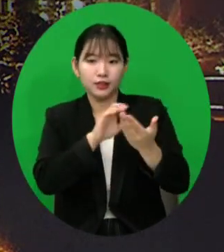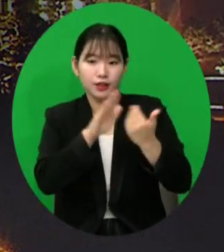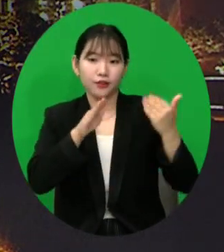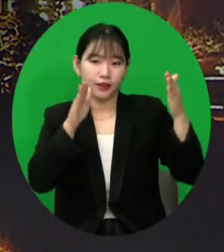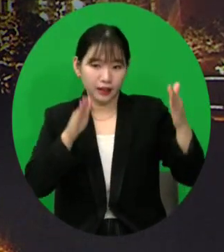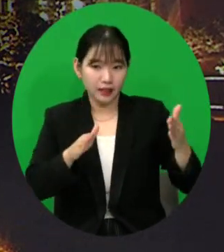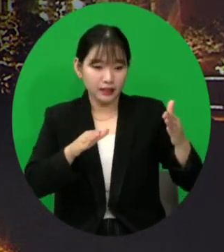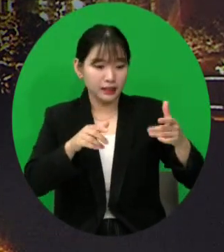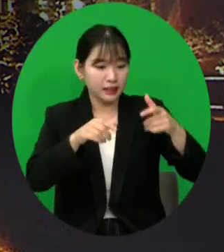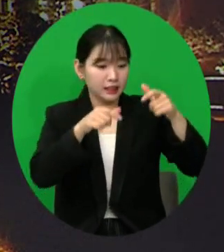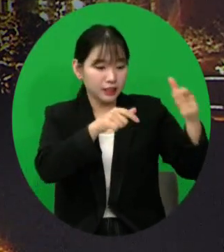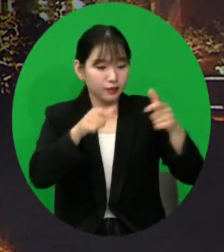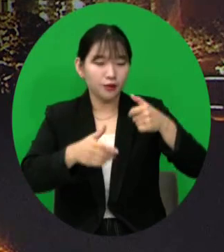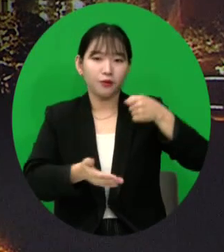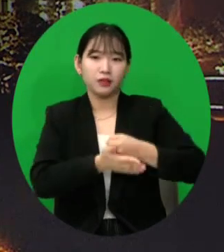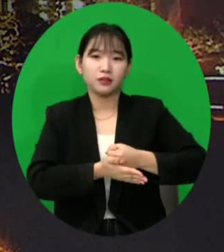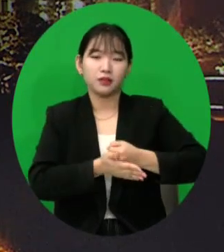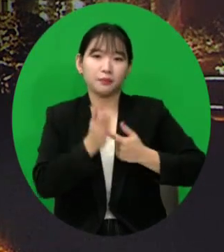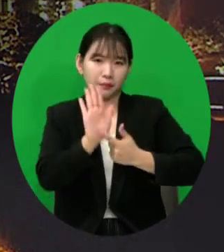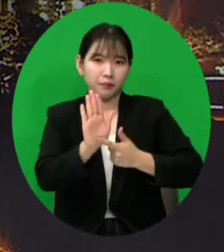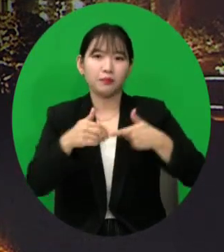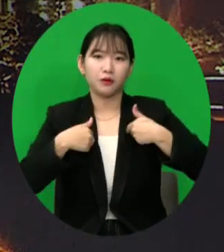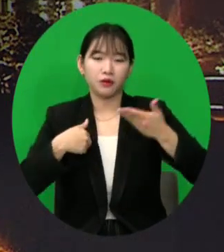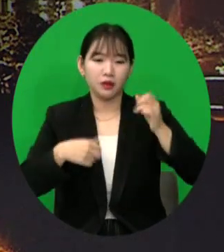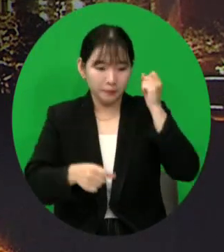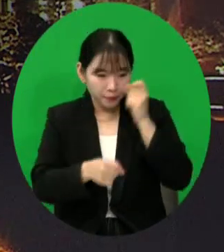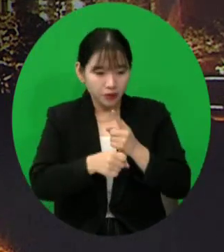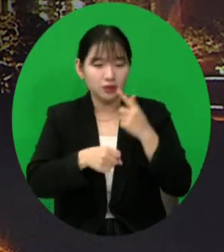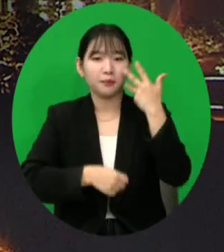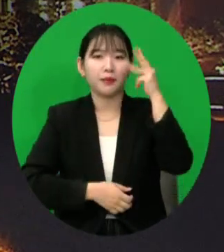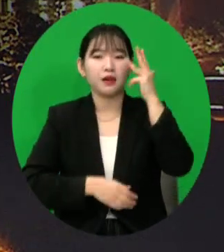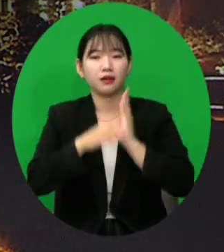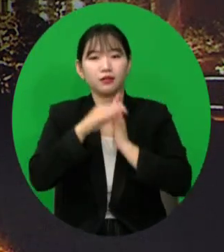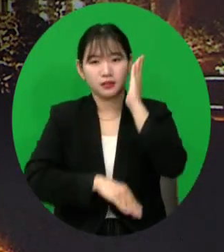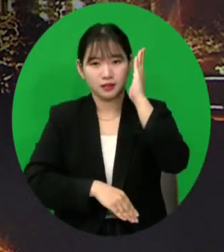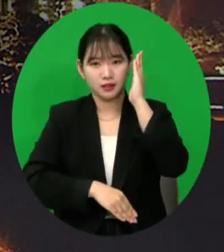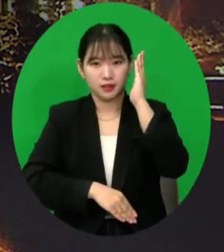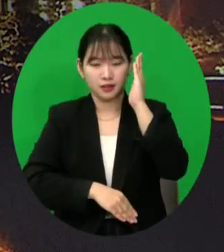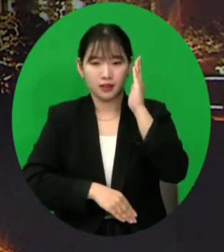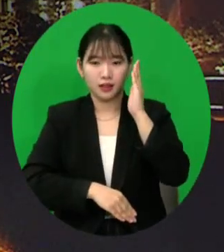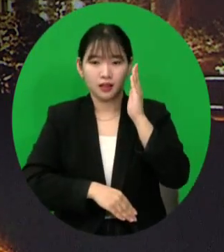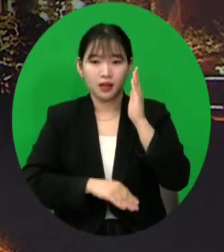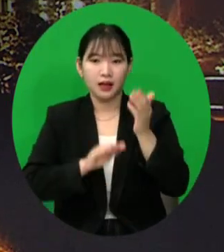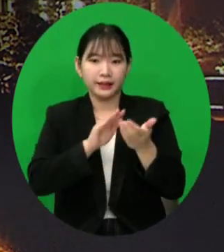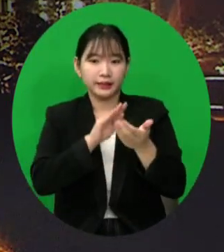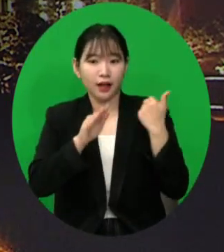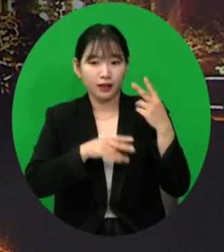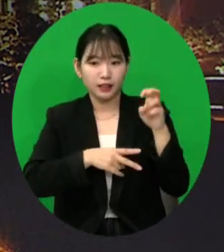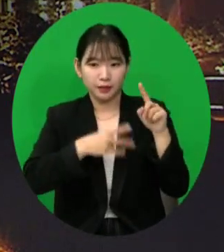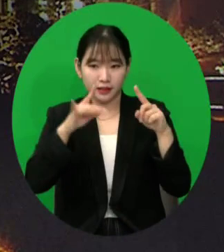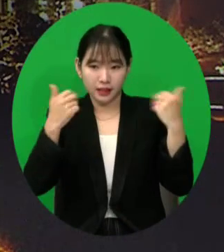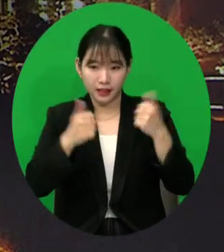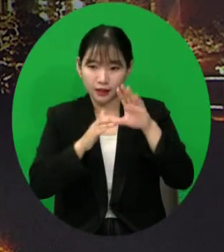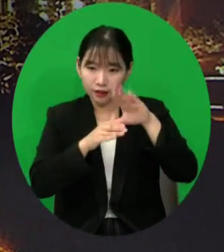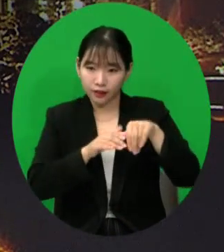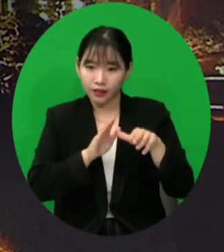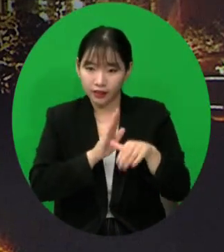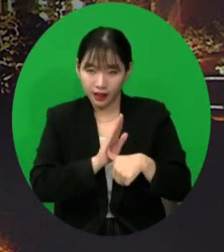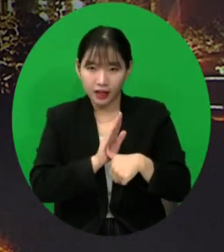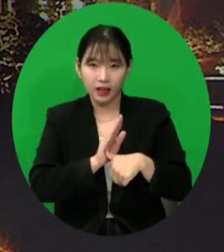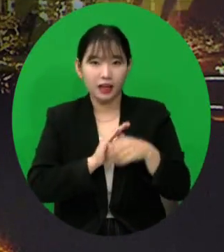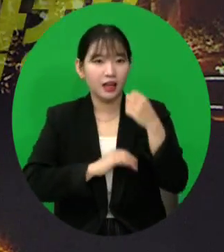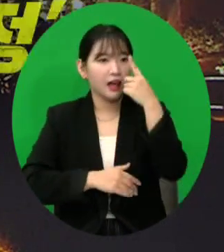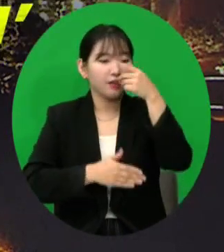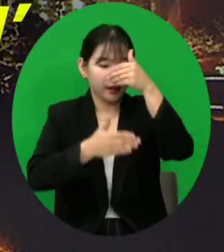지역구를 확정했어야 합니다. 이미 8개월 이상이 지난 거죠. 바로 직전 21대 총선에서도 선거를 한